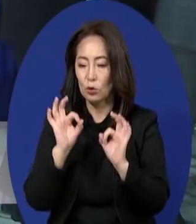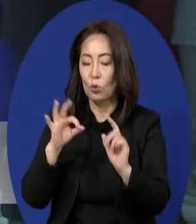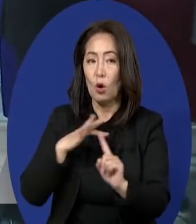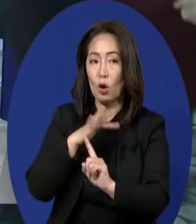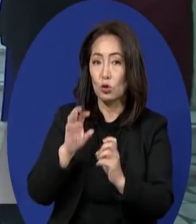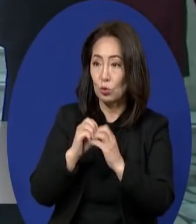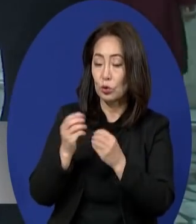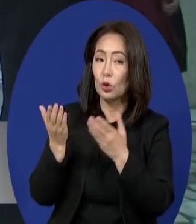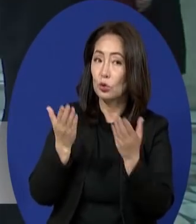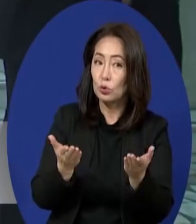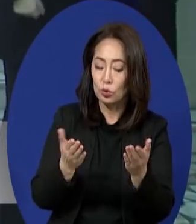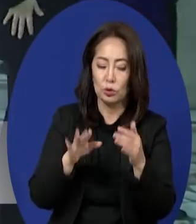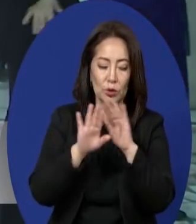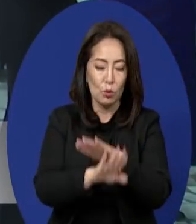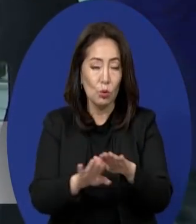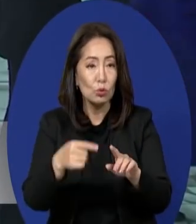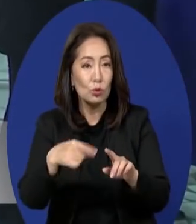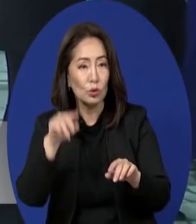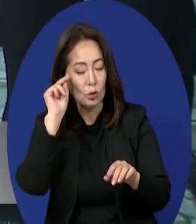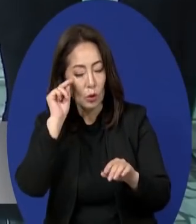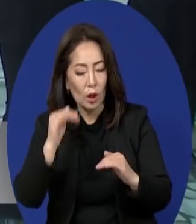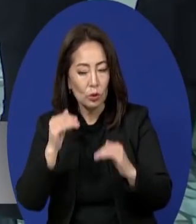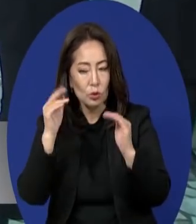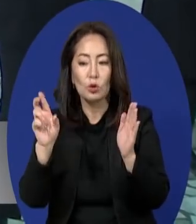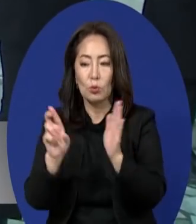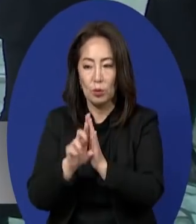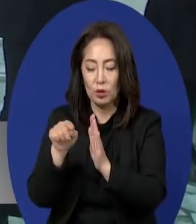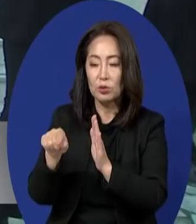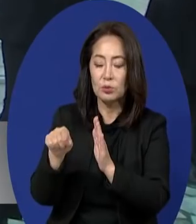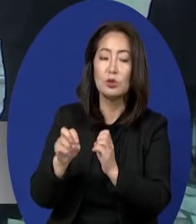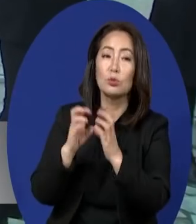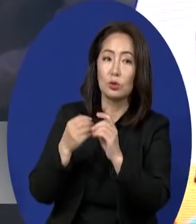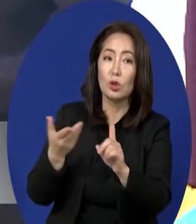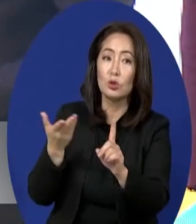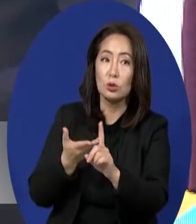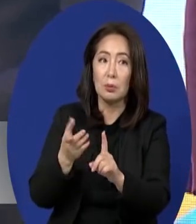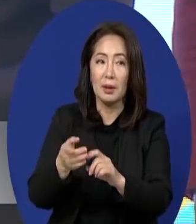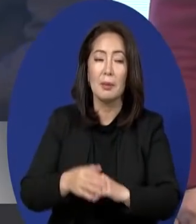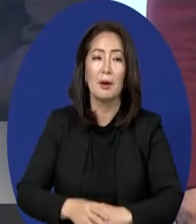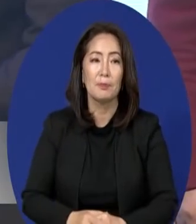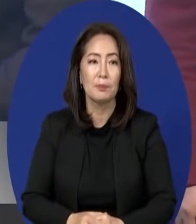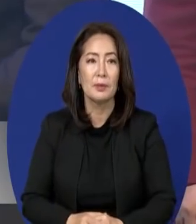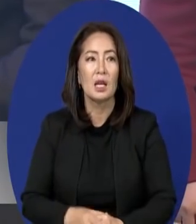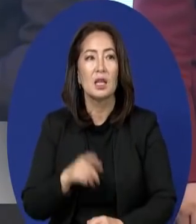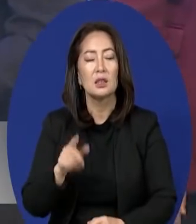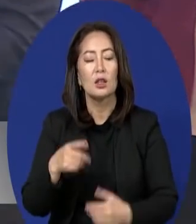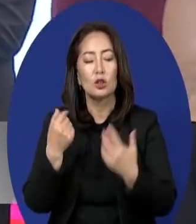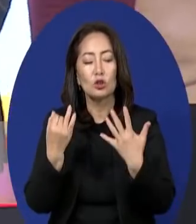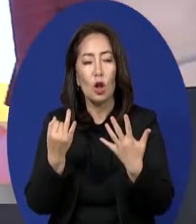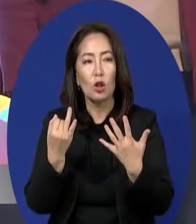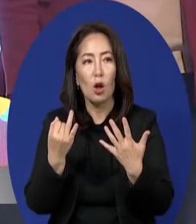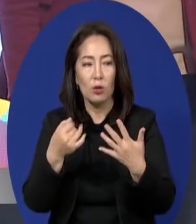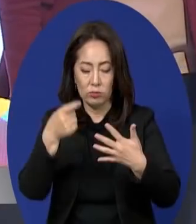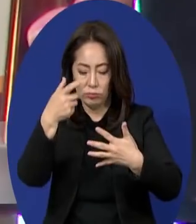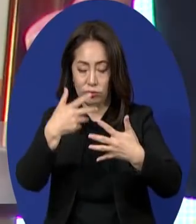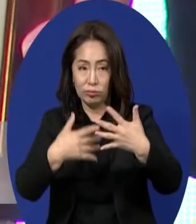бүрдүүлж мөн хүүхдүүдийнхээ одоо сурч хөгжих боломжийн одоо нөхцөл боломжийг бүрдүүлж өгсөн байгаа. Түүнчлэн 7-8 наадсаар анхудаа